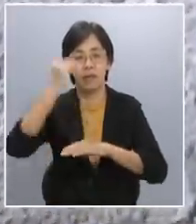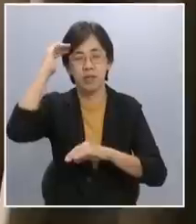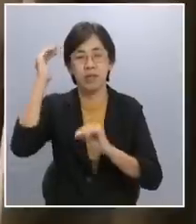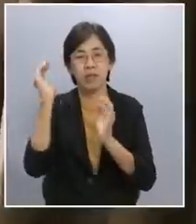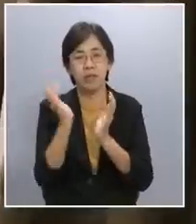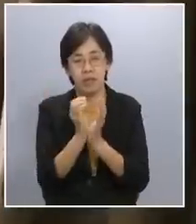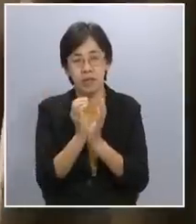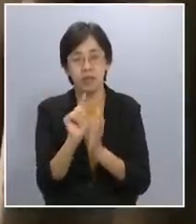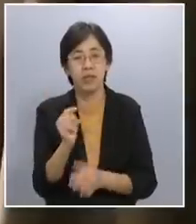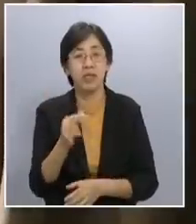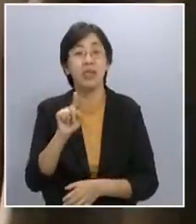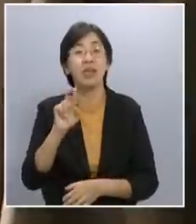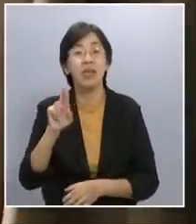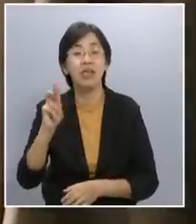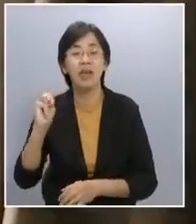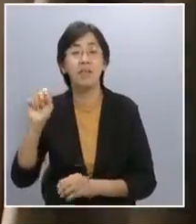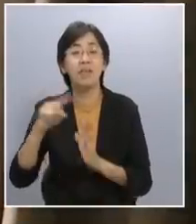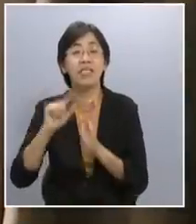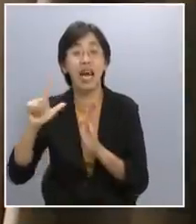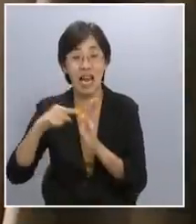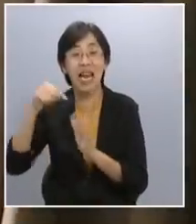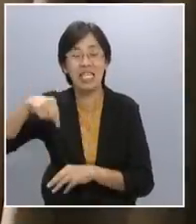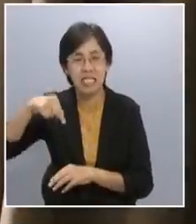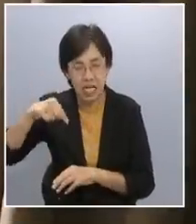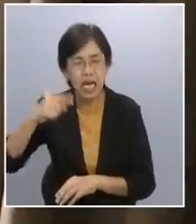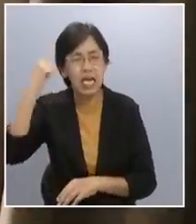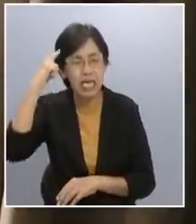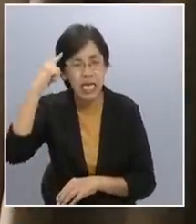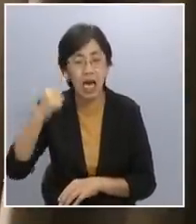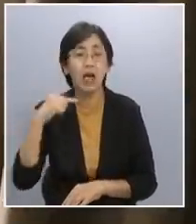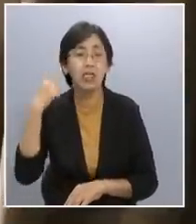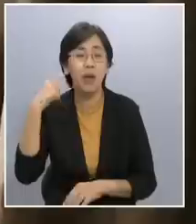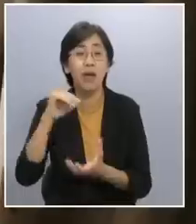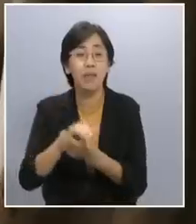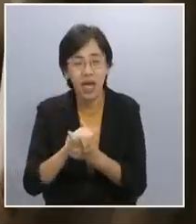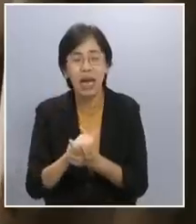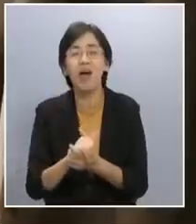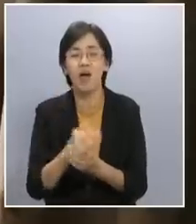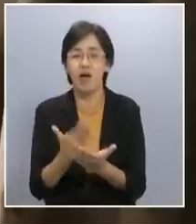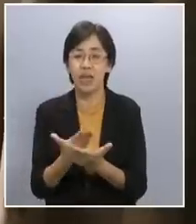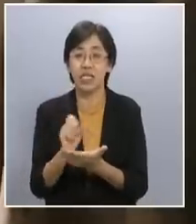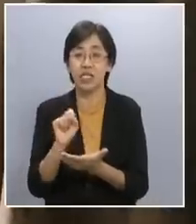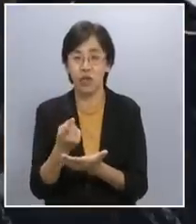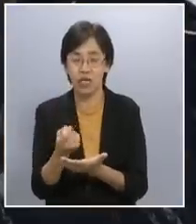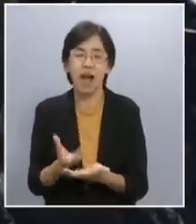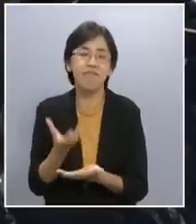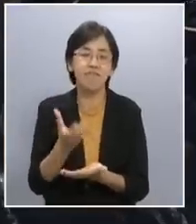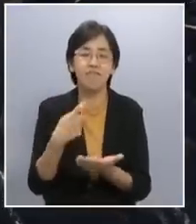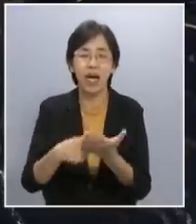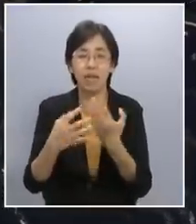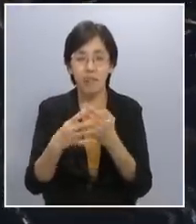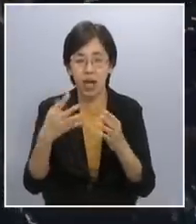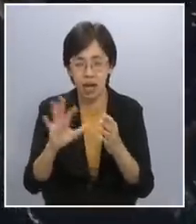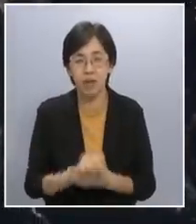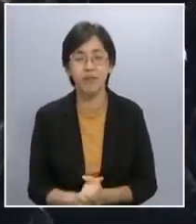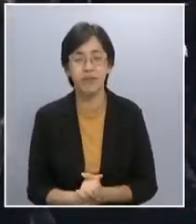มศาลาท่านก็เปิดเผยครับบอกว่าหลังได้รับการประกันตัวแล้วเนี่ยนะฮะทางคุณพระประภานะครับพรประ